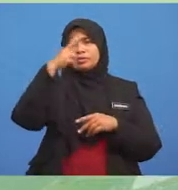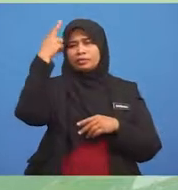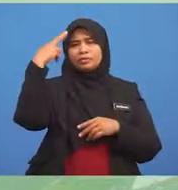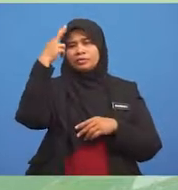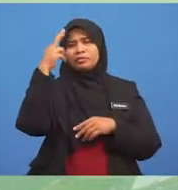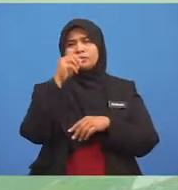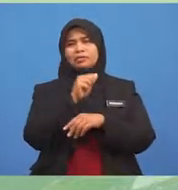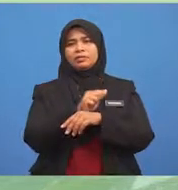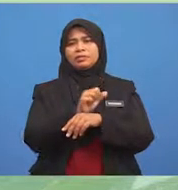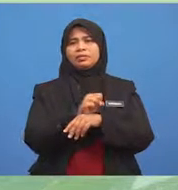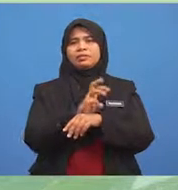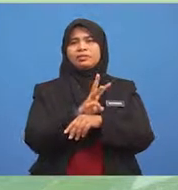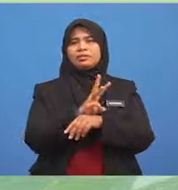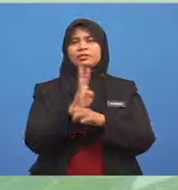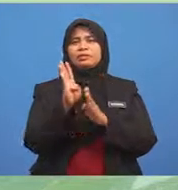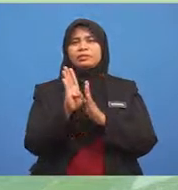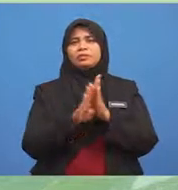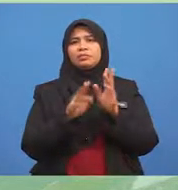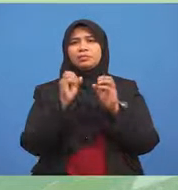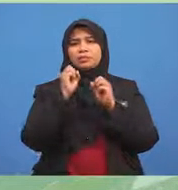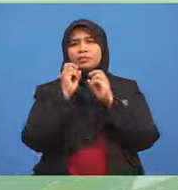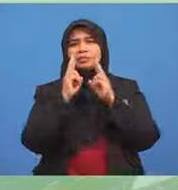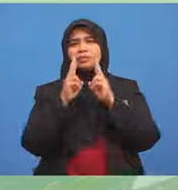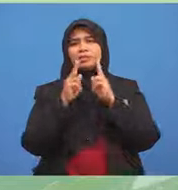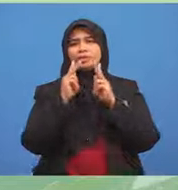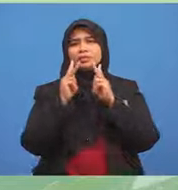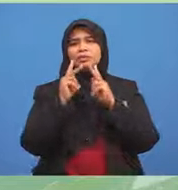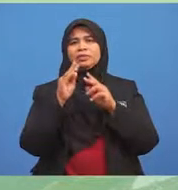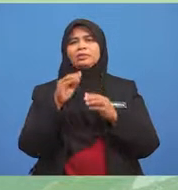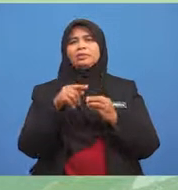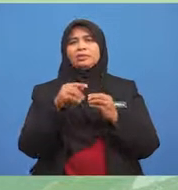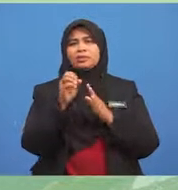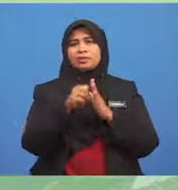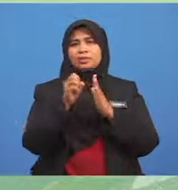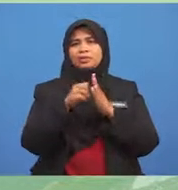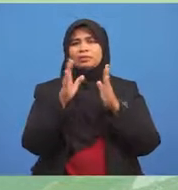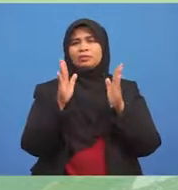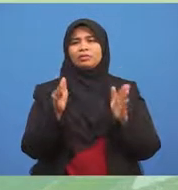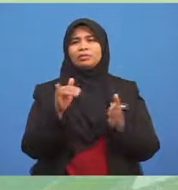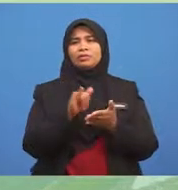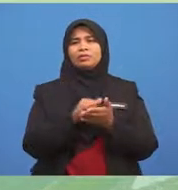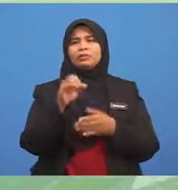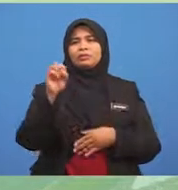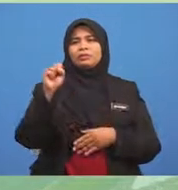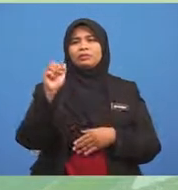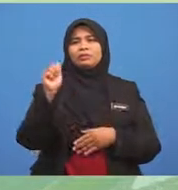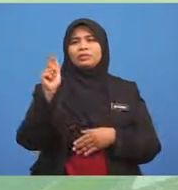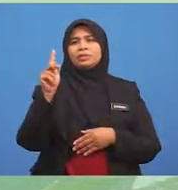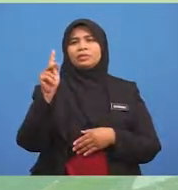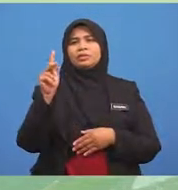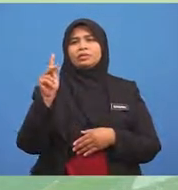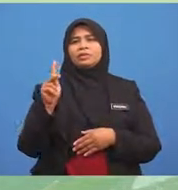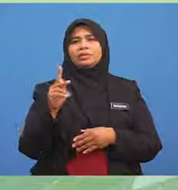Rasulullah sallallahu alaihi wasallam bersabda, apabila seseorang itu syak atau ragu-ragu dalam